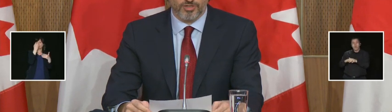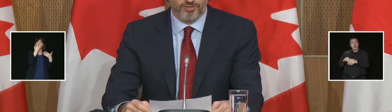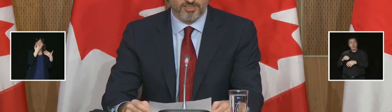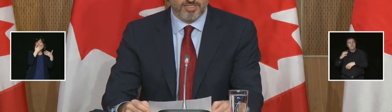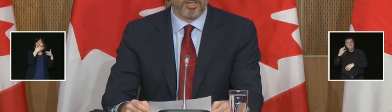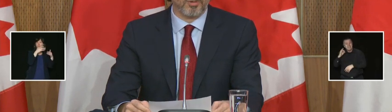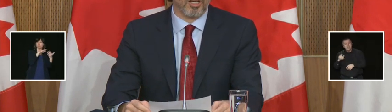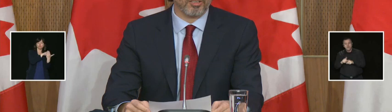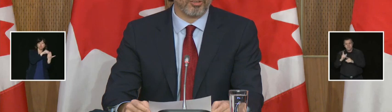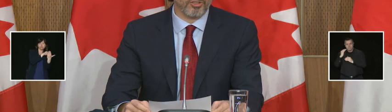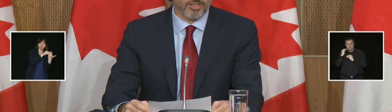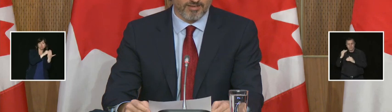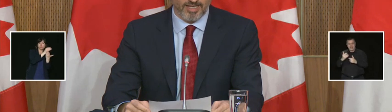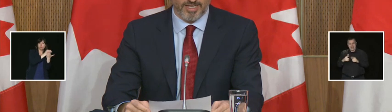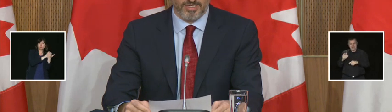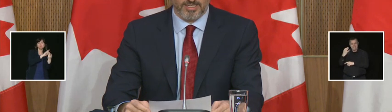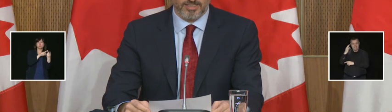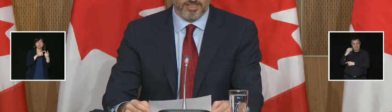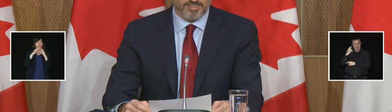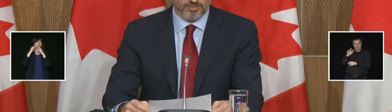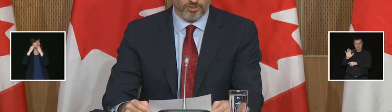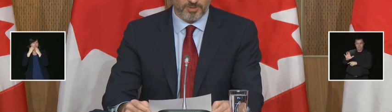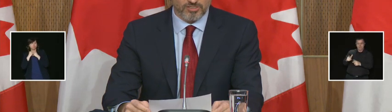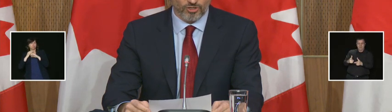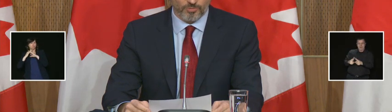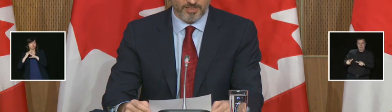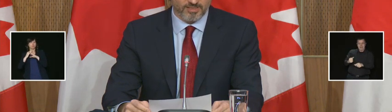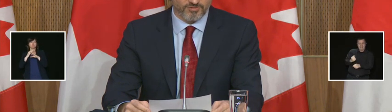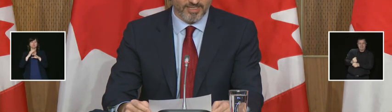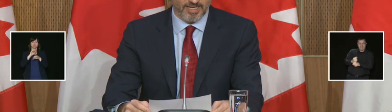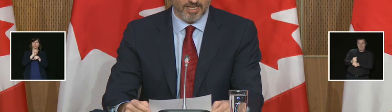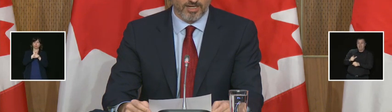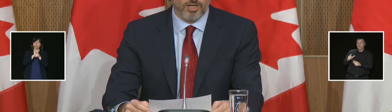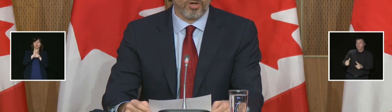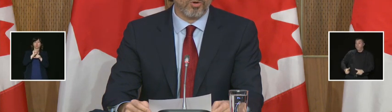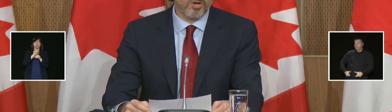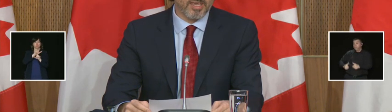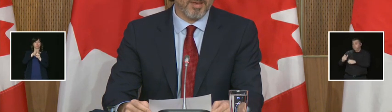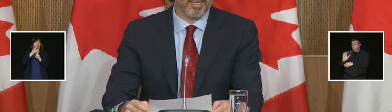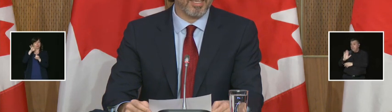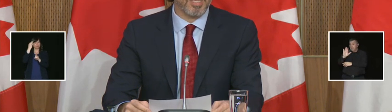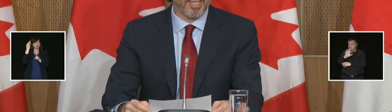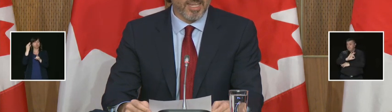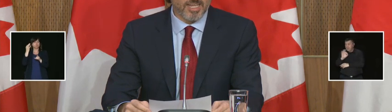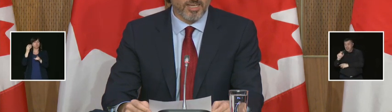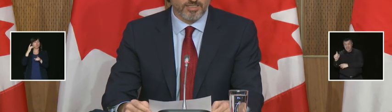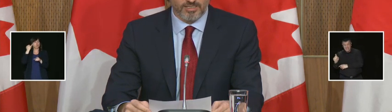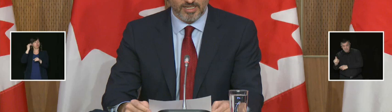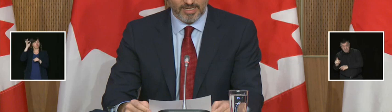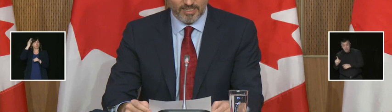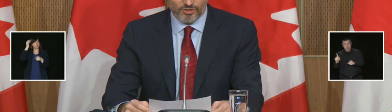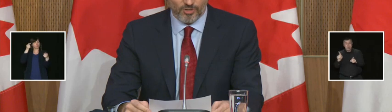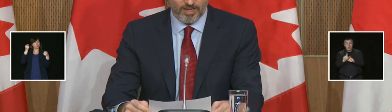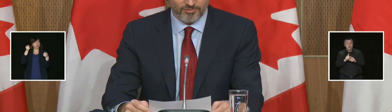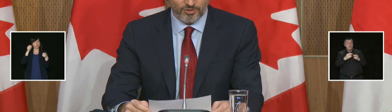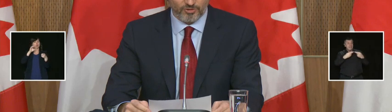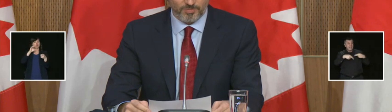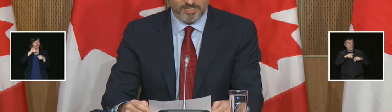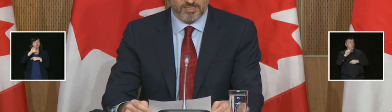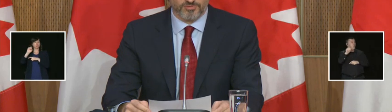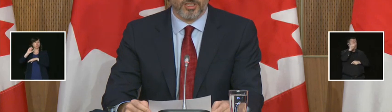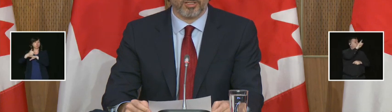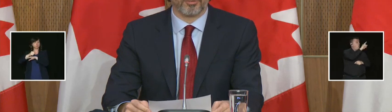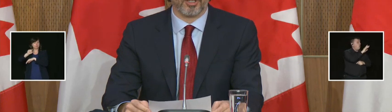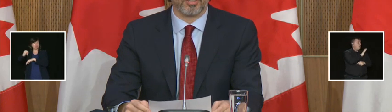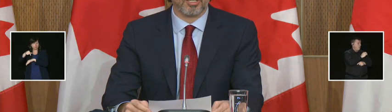protéger le français comme langue de travail dans les entreprises de compétence fédérale au québec et dans les régions à forte